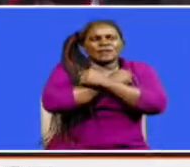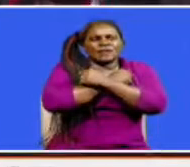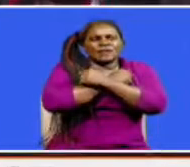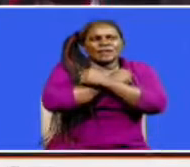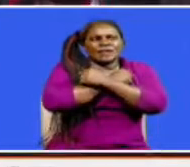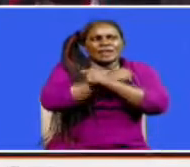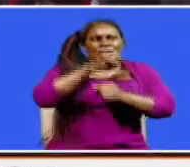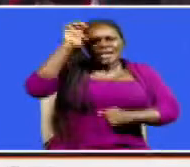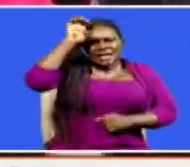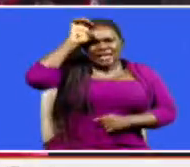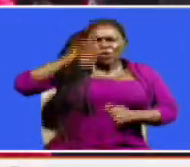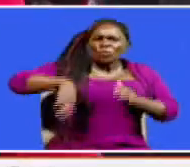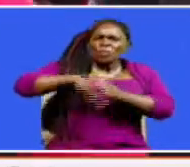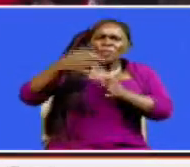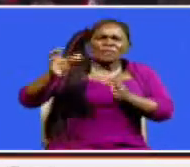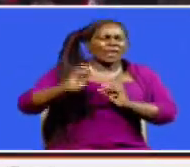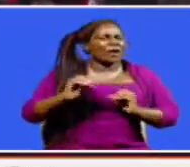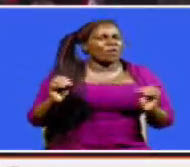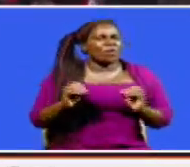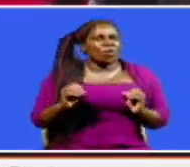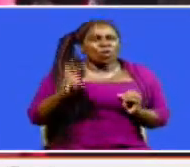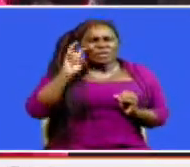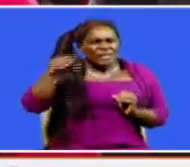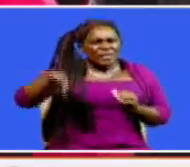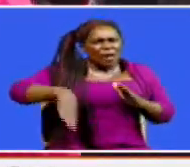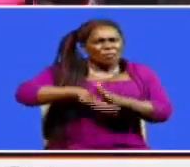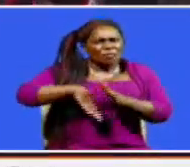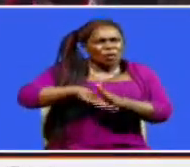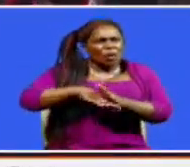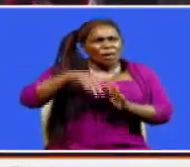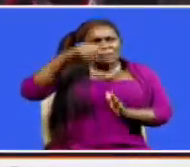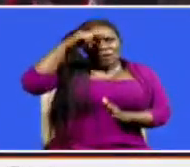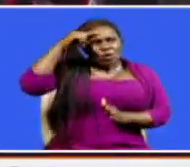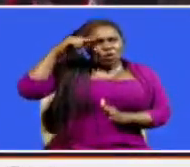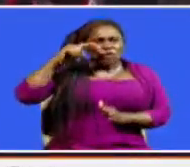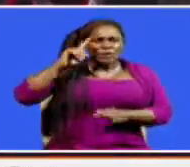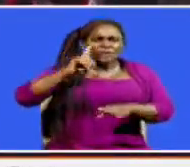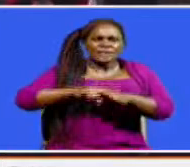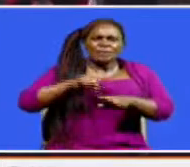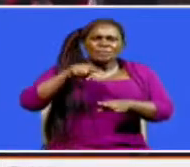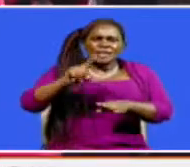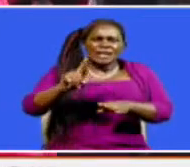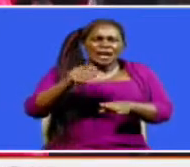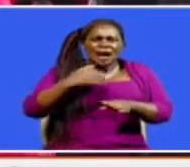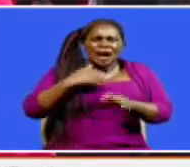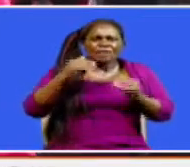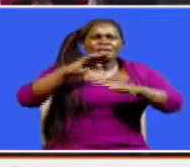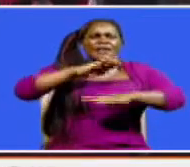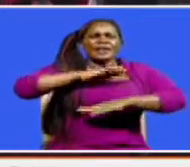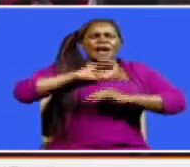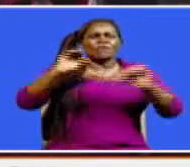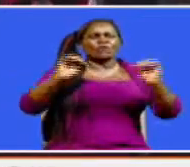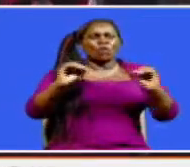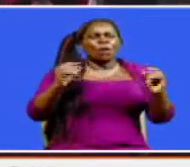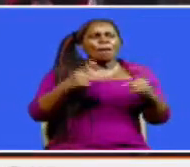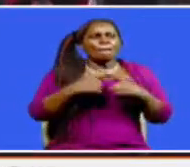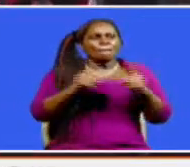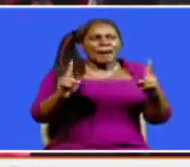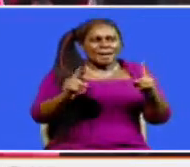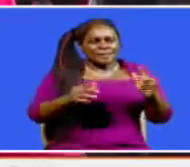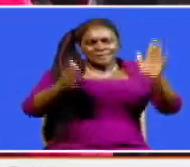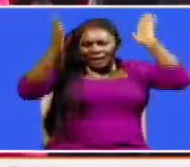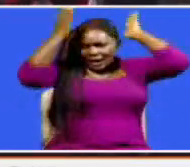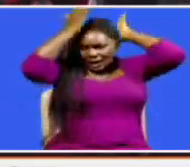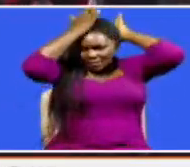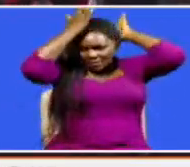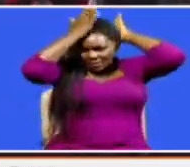Eldoret kucheza mpira huko ama kuona mpira huko. Kwa sababu hata hoteli hakuna zile zitatutosha. Lakini ukiweka